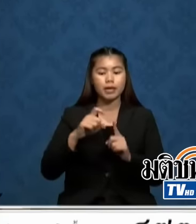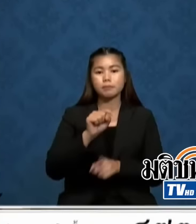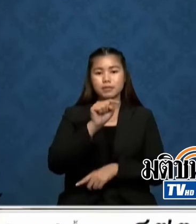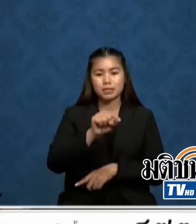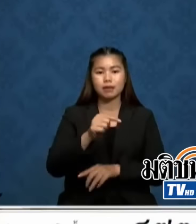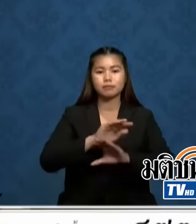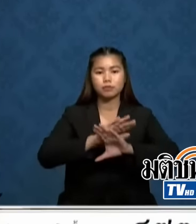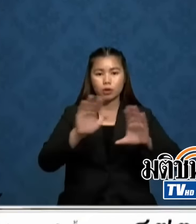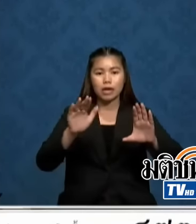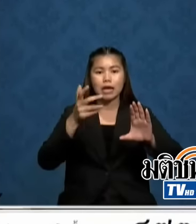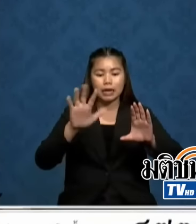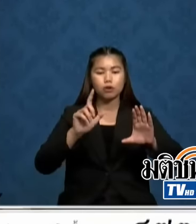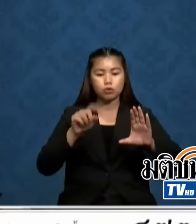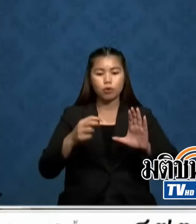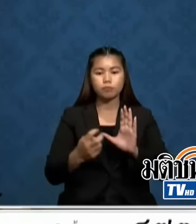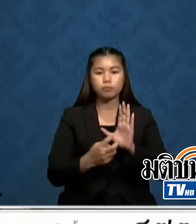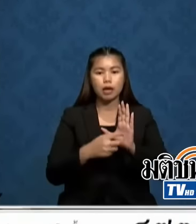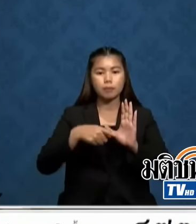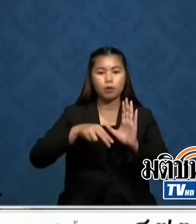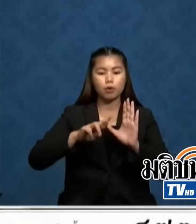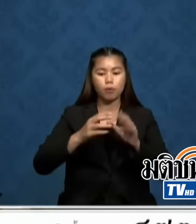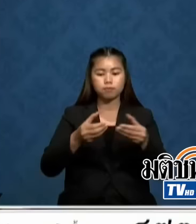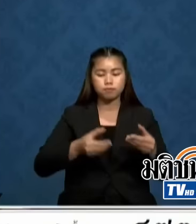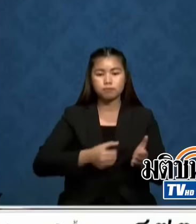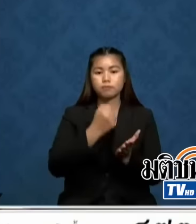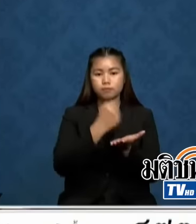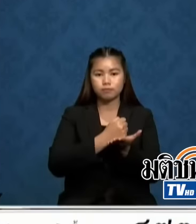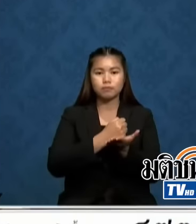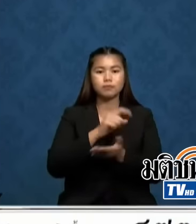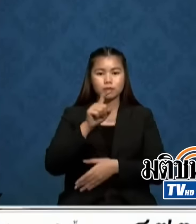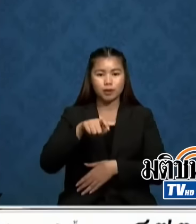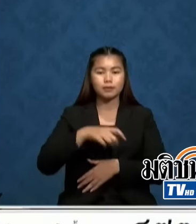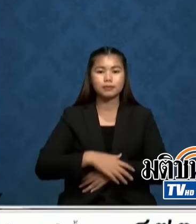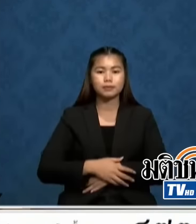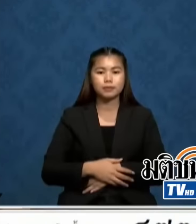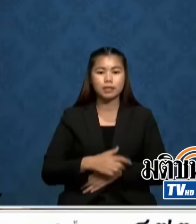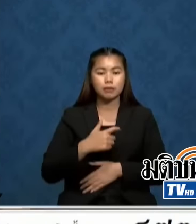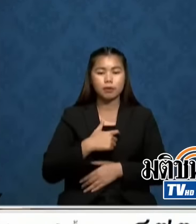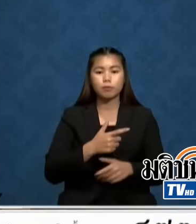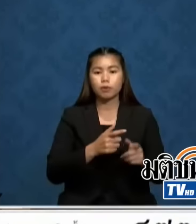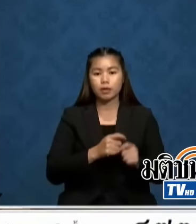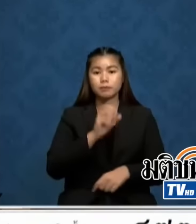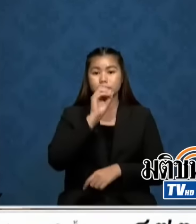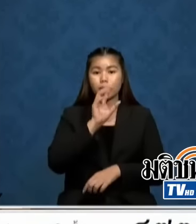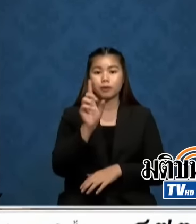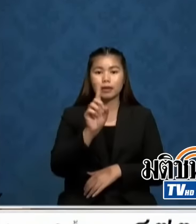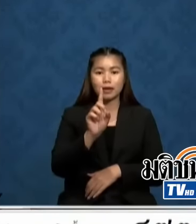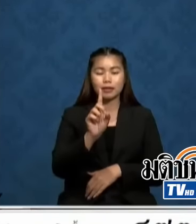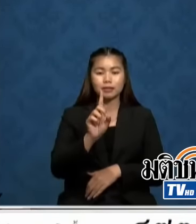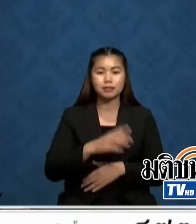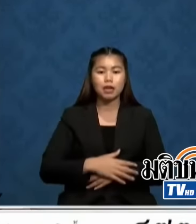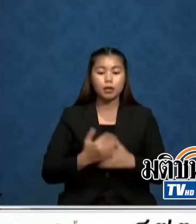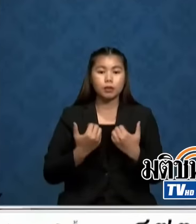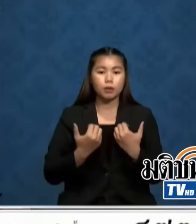กล่าวและจำเป็นต้องตราร่างพระราชบัญญัติฉบับนี้ผมขออนุญาตนำเรียนเประธานอย่างนี้ครับว่า